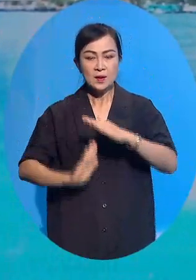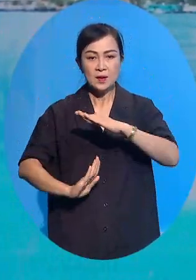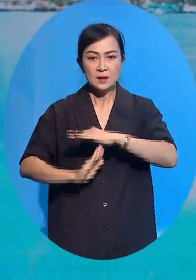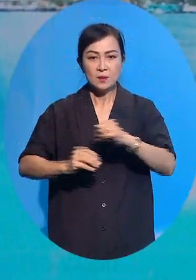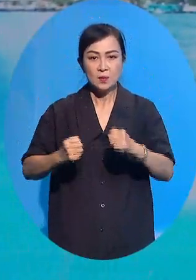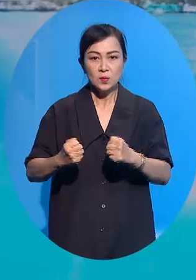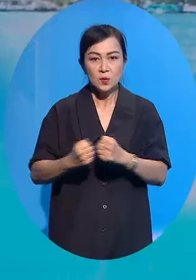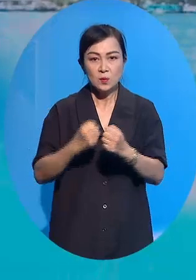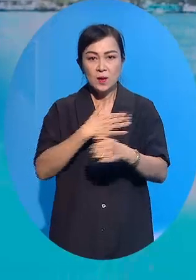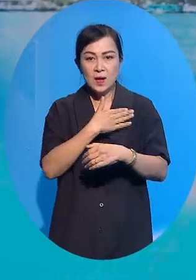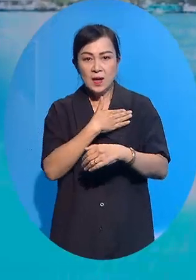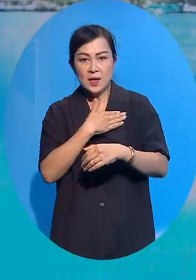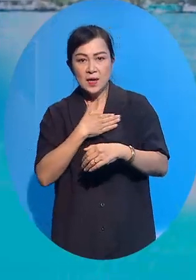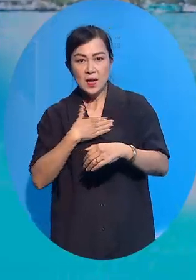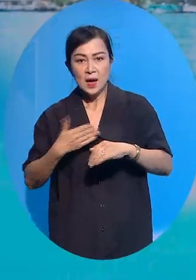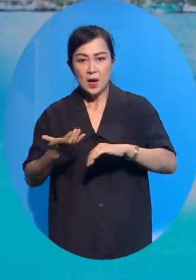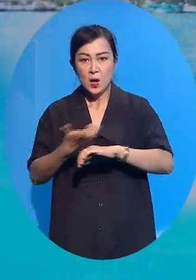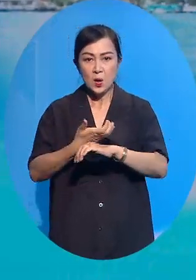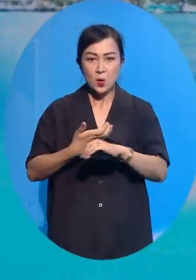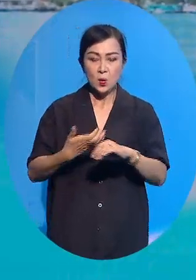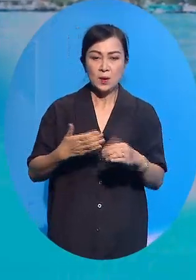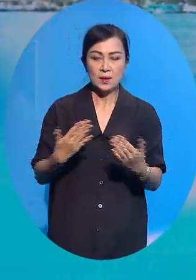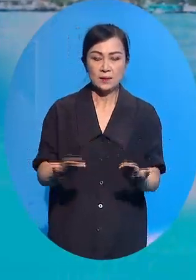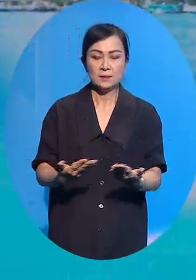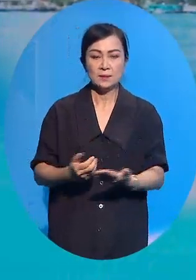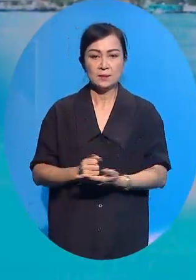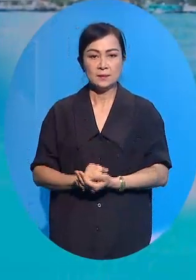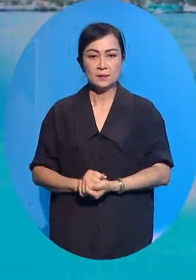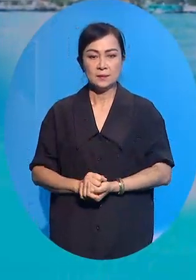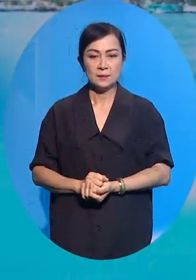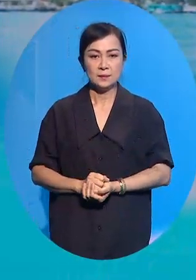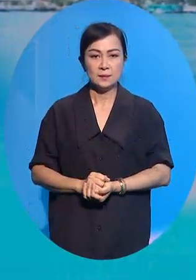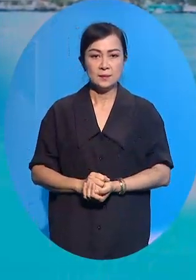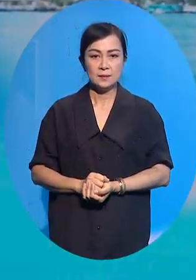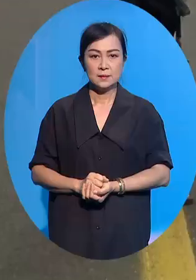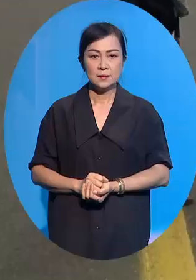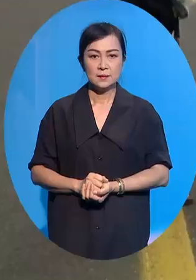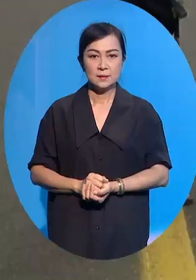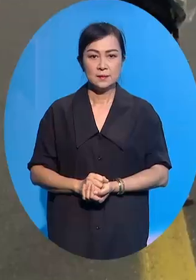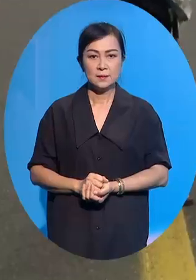nhằm chấm dứt cuộc xung đột kéo dài nhiều năm qua ở quốc gia Trung Đông này.